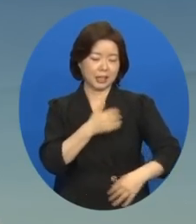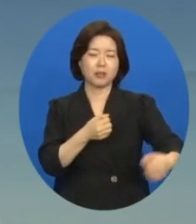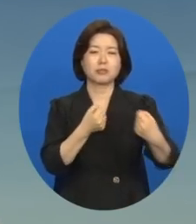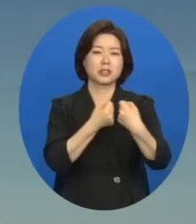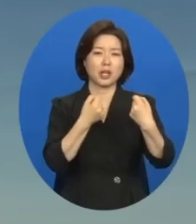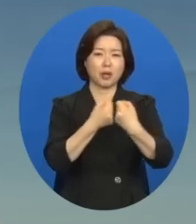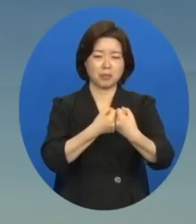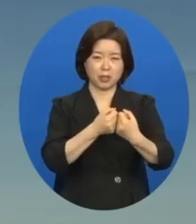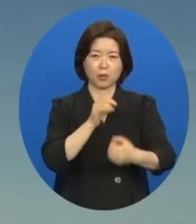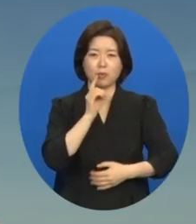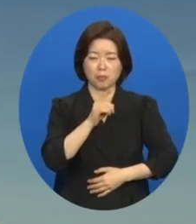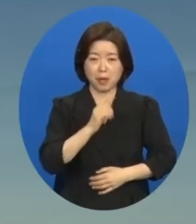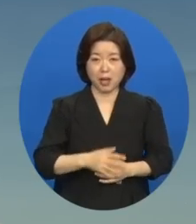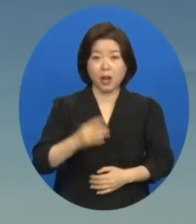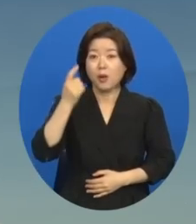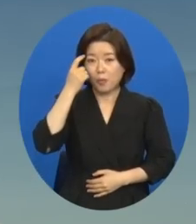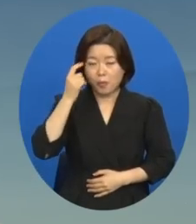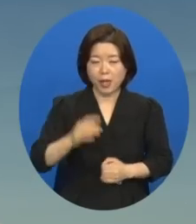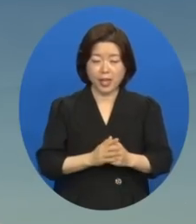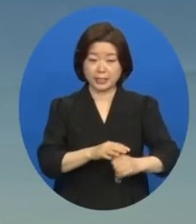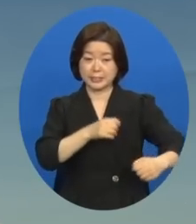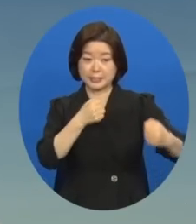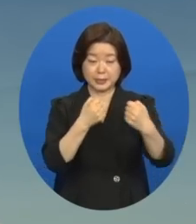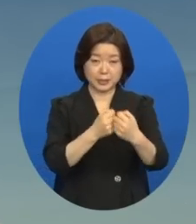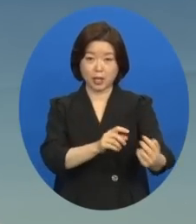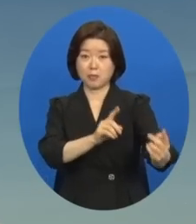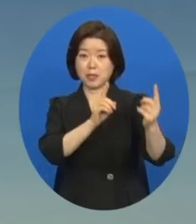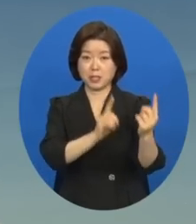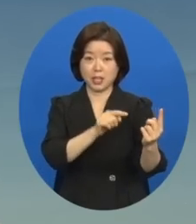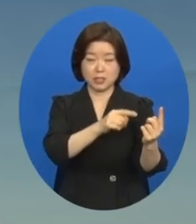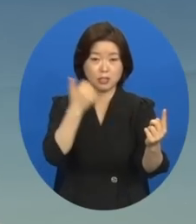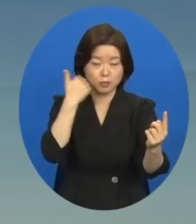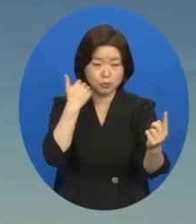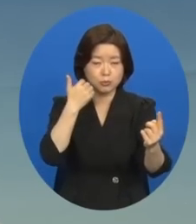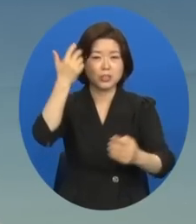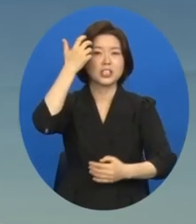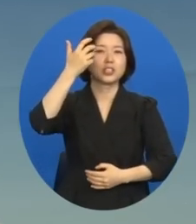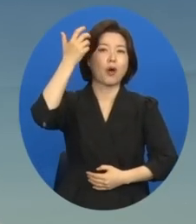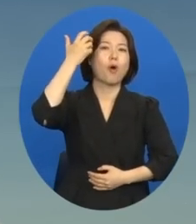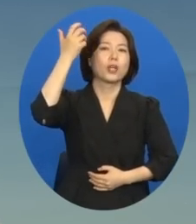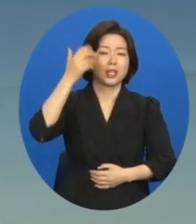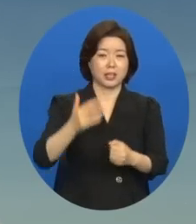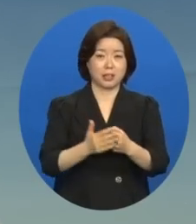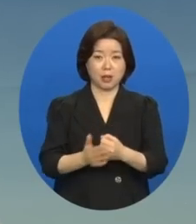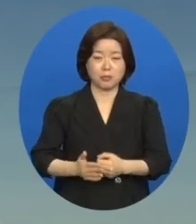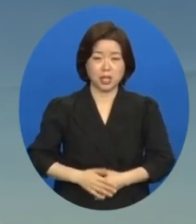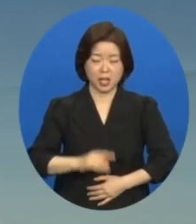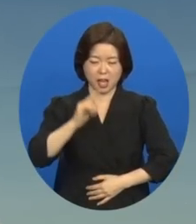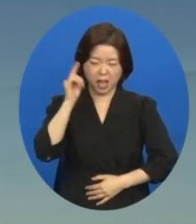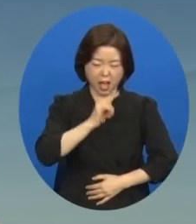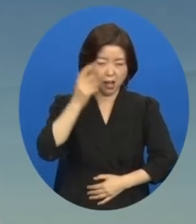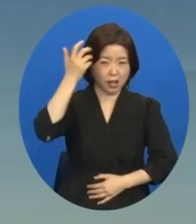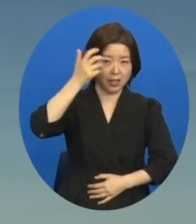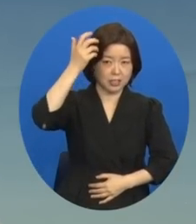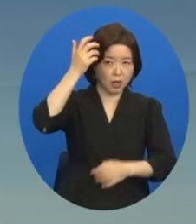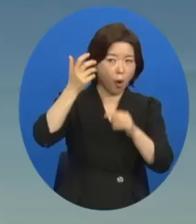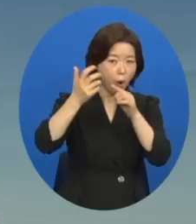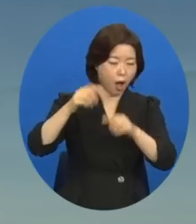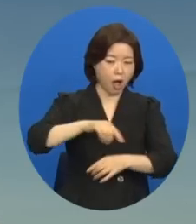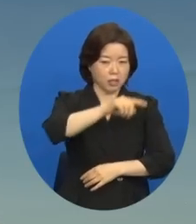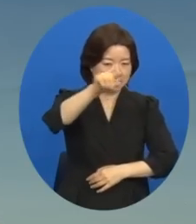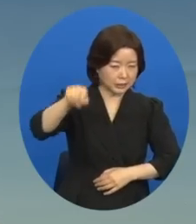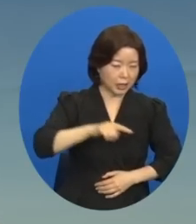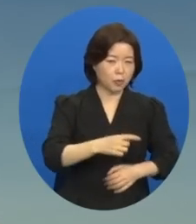말해요. 왜냐하면 그 싸움의 대상이 영들이기 때문에 그렇습니다. 악한 영들과의 싸움이기